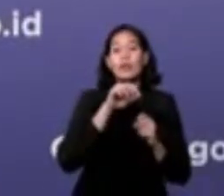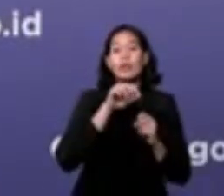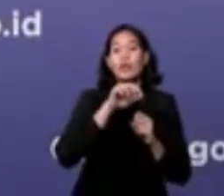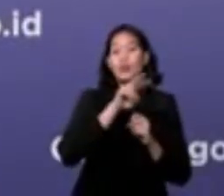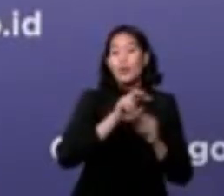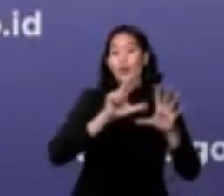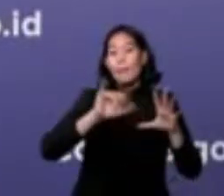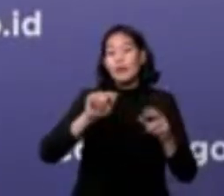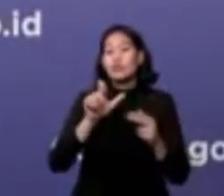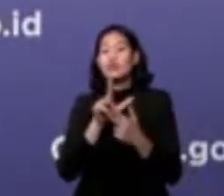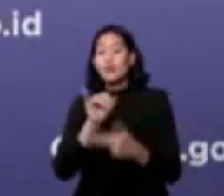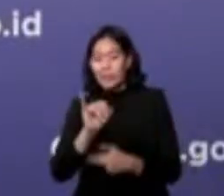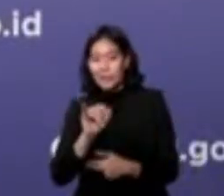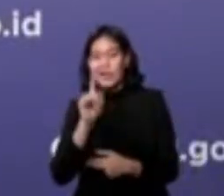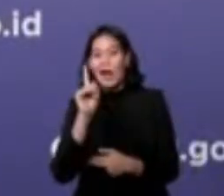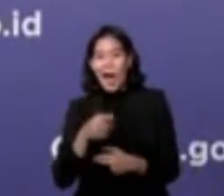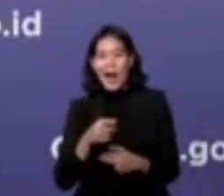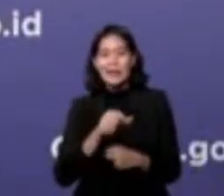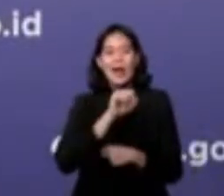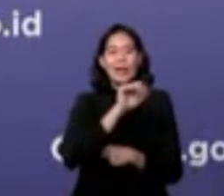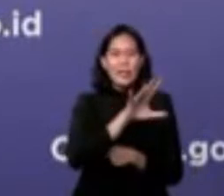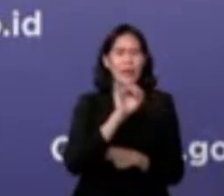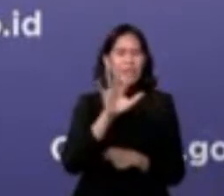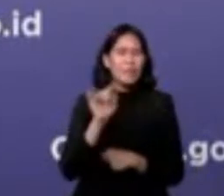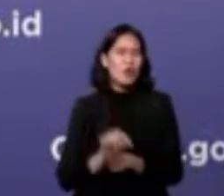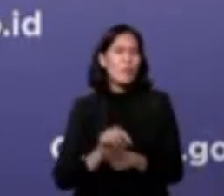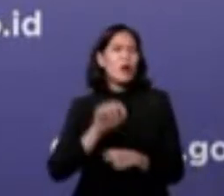28 Juni 2020 ada di tingkat